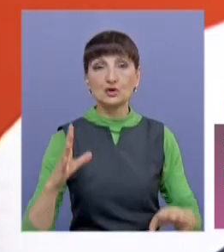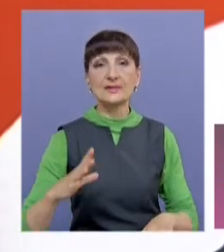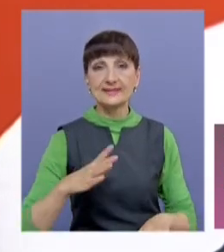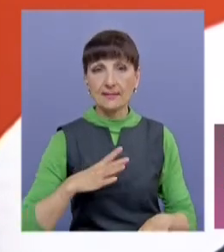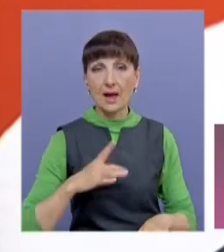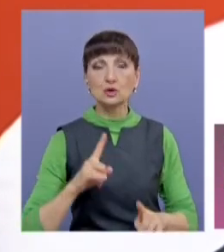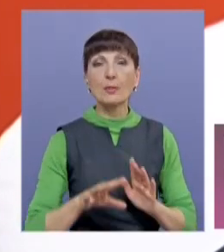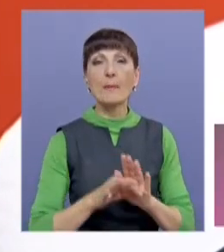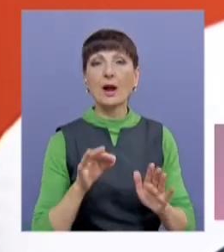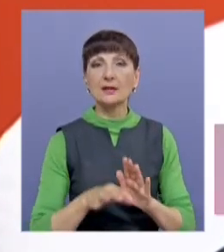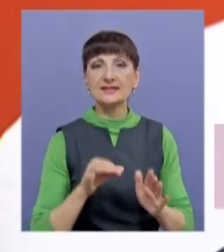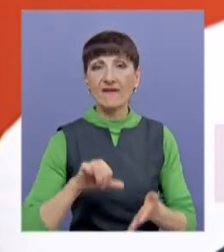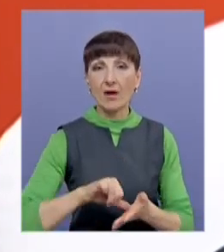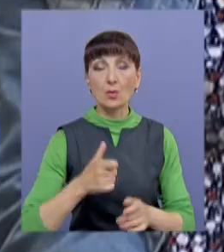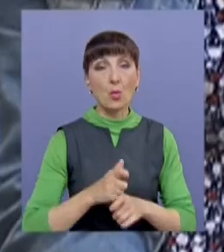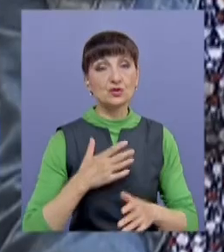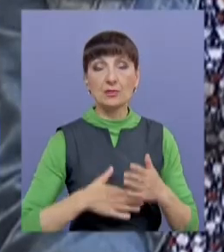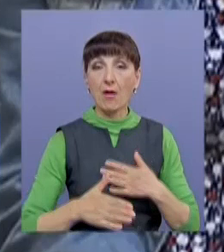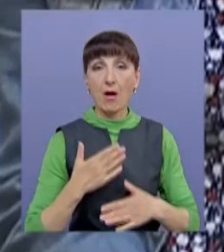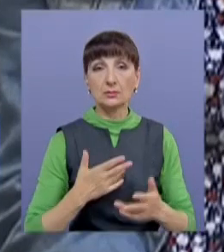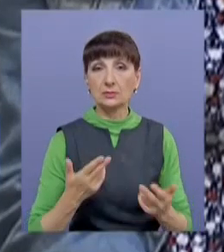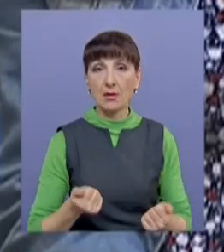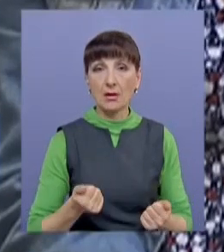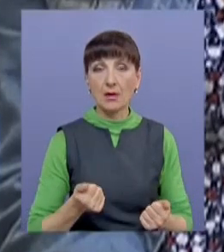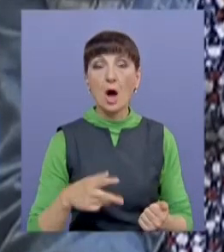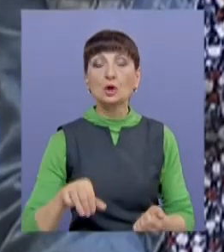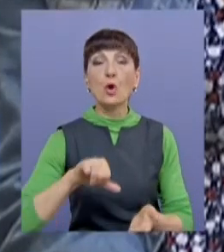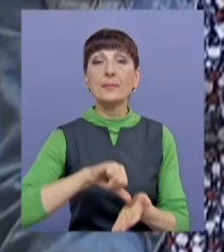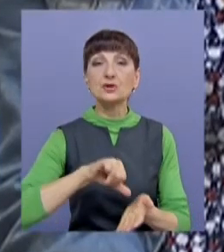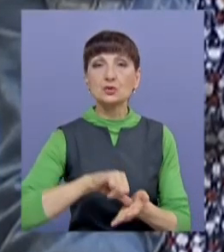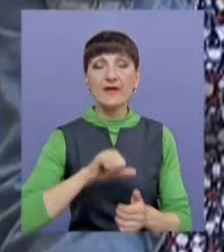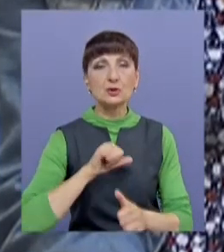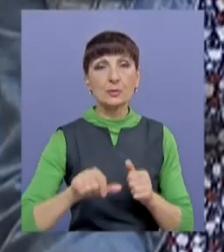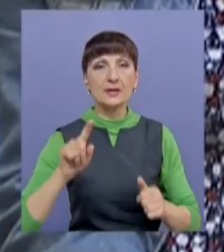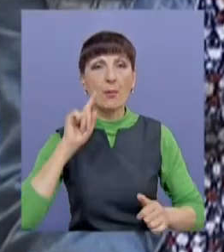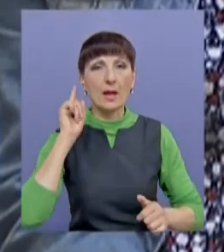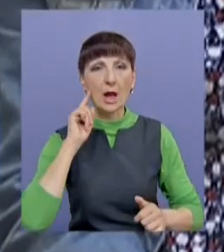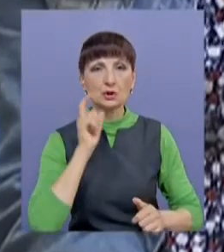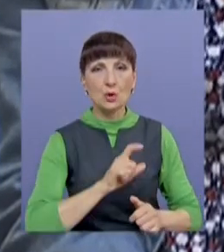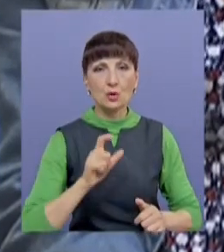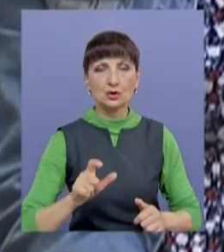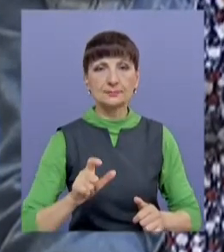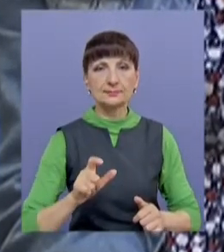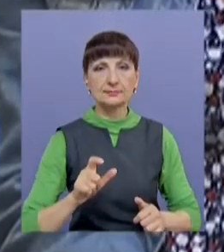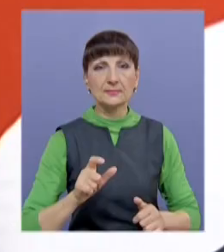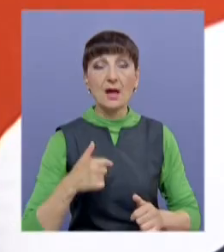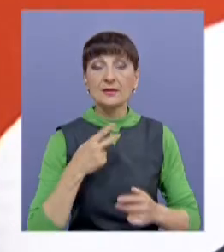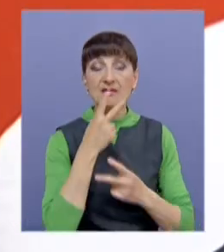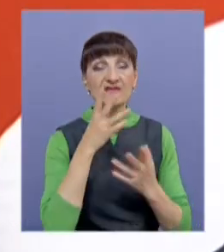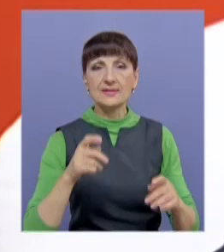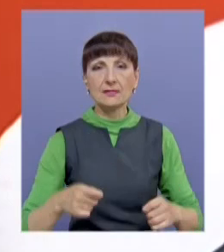чтобы проголосовать. Это очень радует. Много присутствовало, особенно молодежи. Не видел каких-то